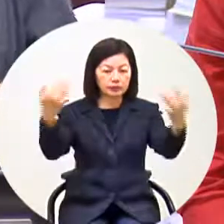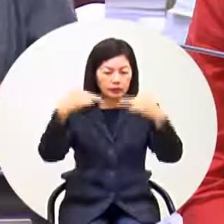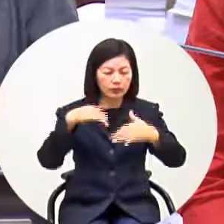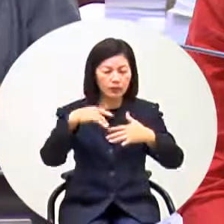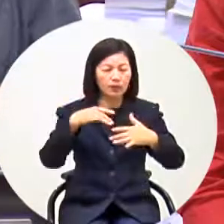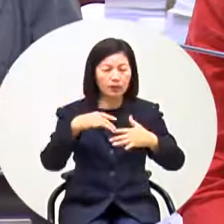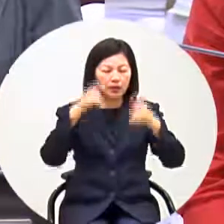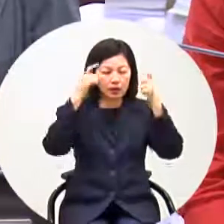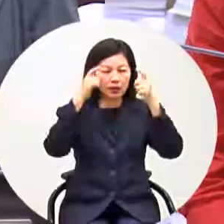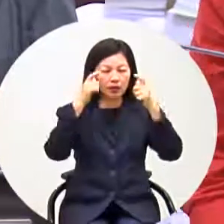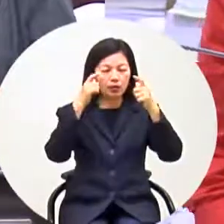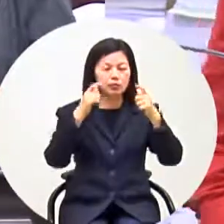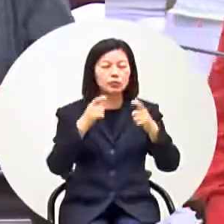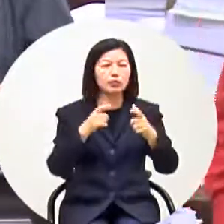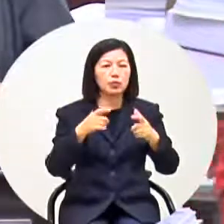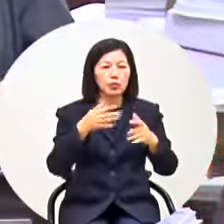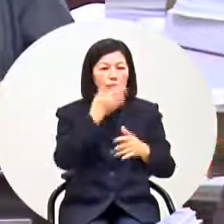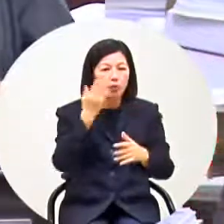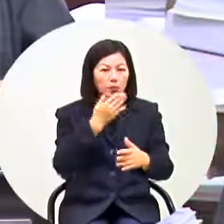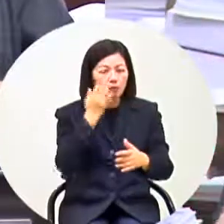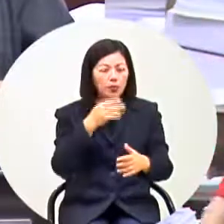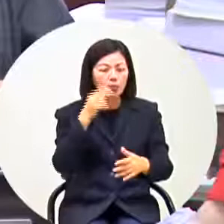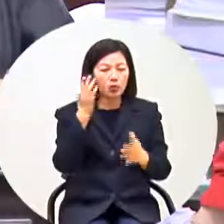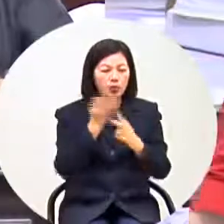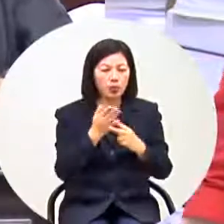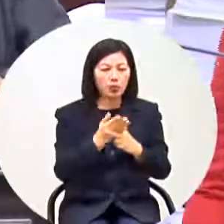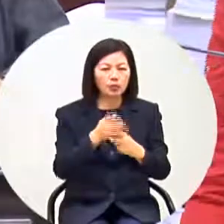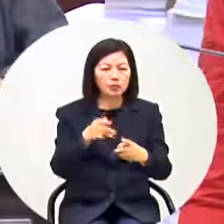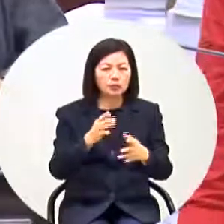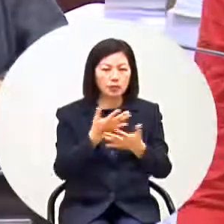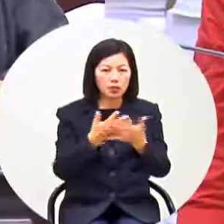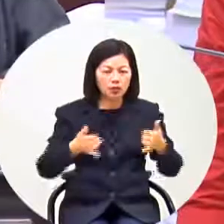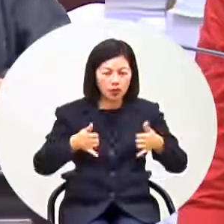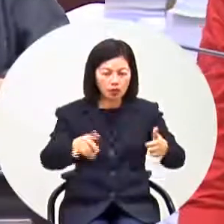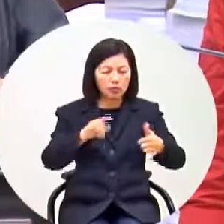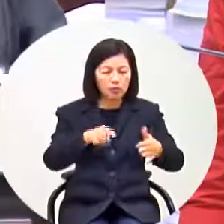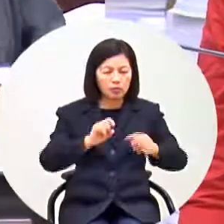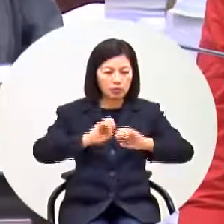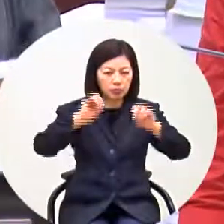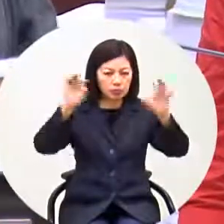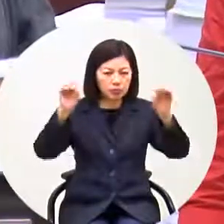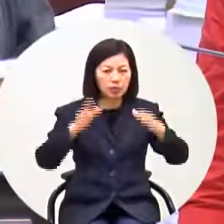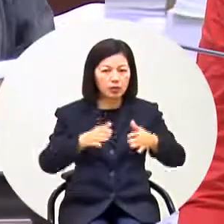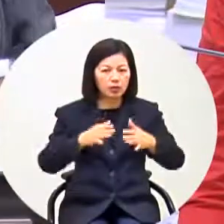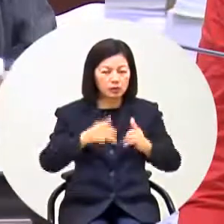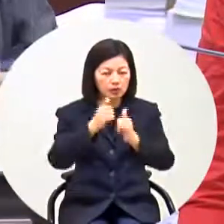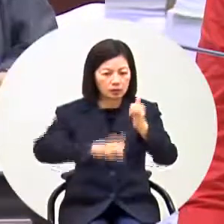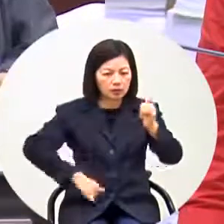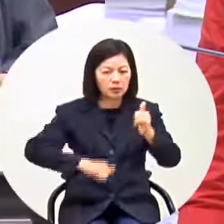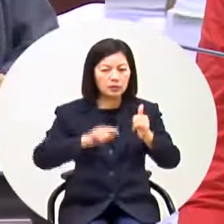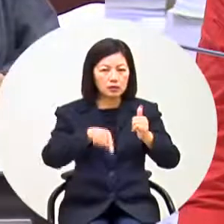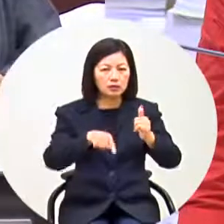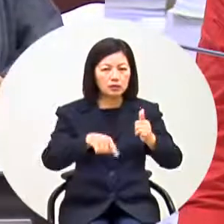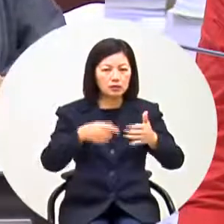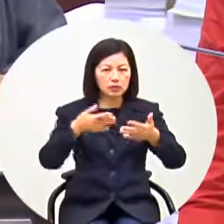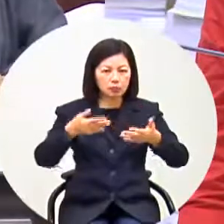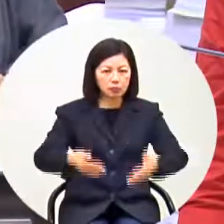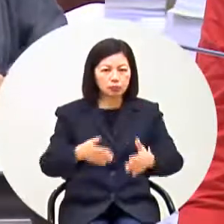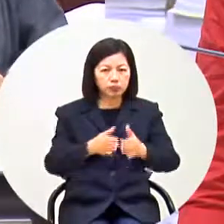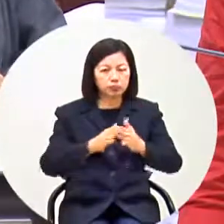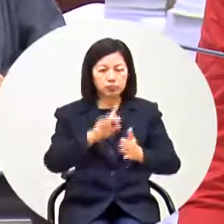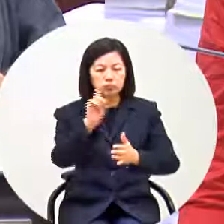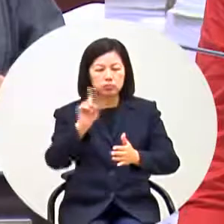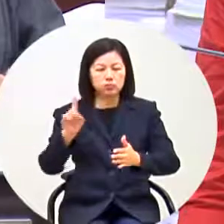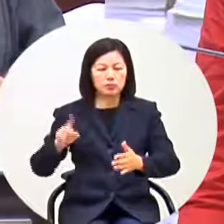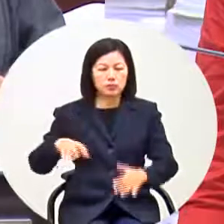销，能够把这些非常有历史感的这些重点，把他们的很多的故事做